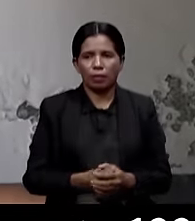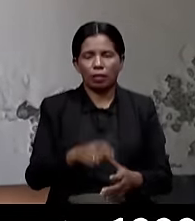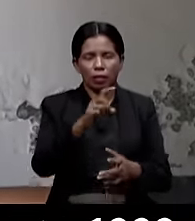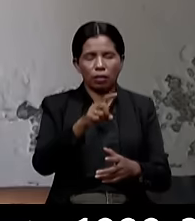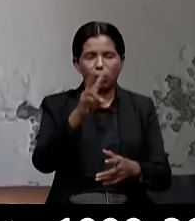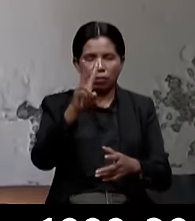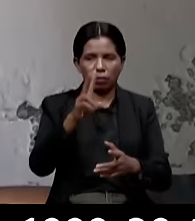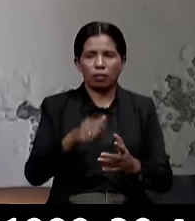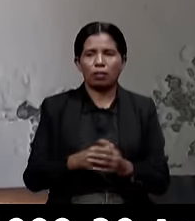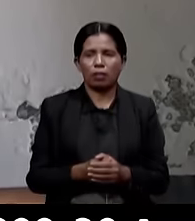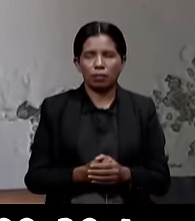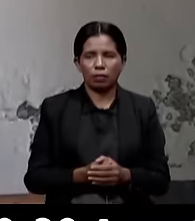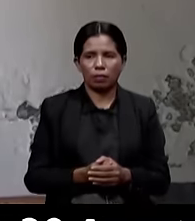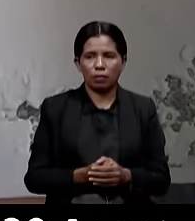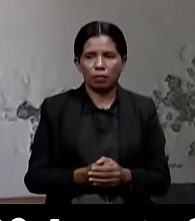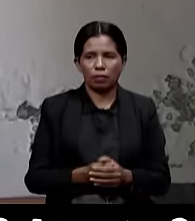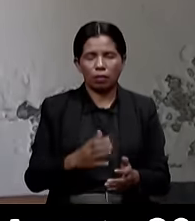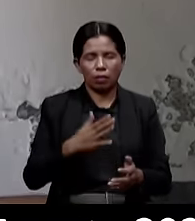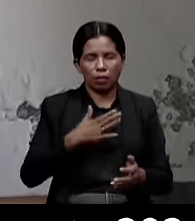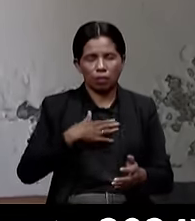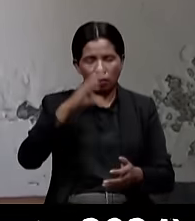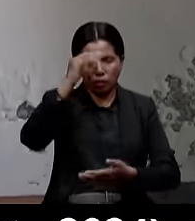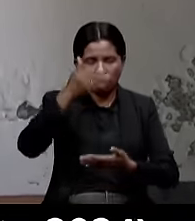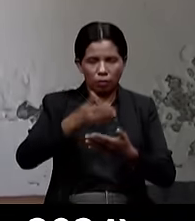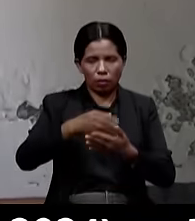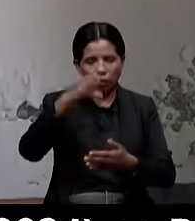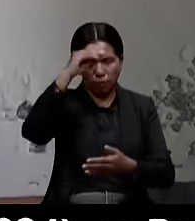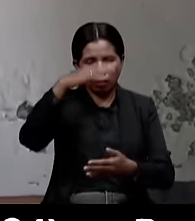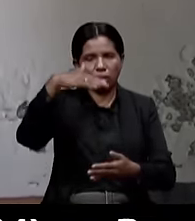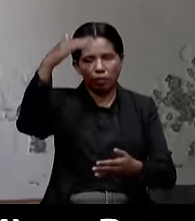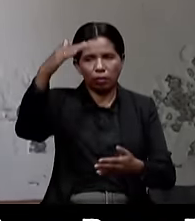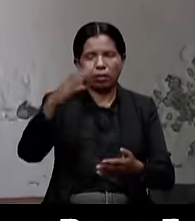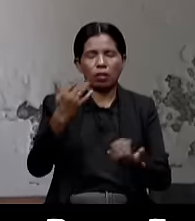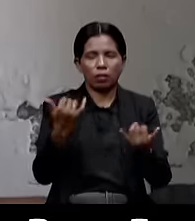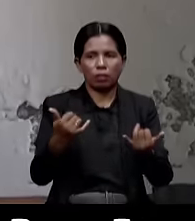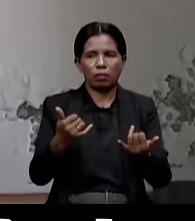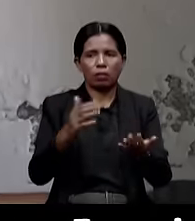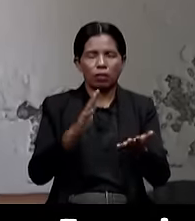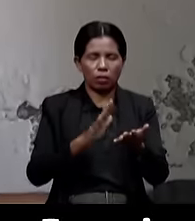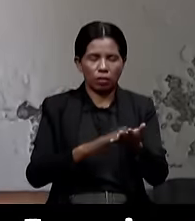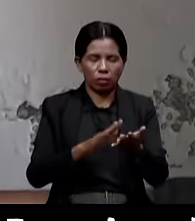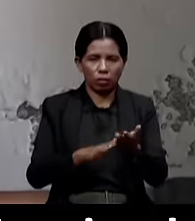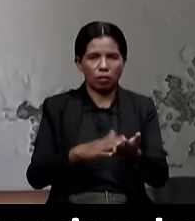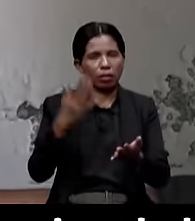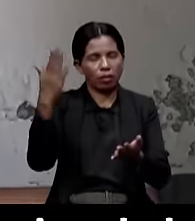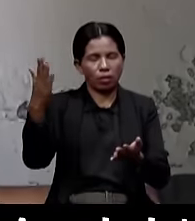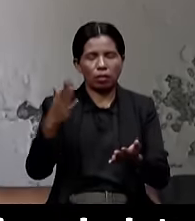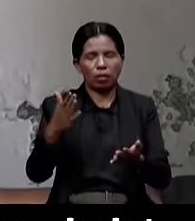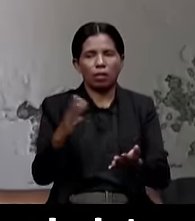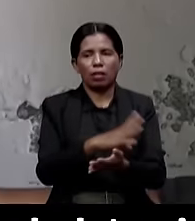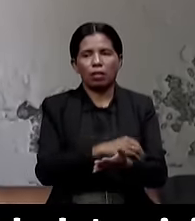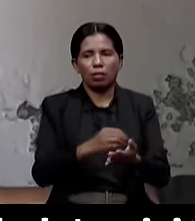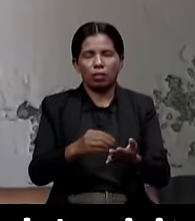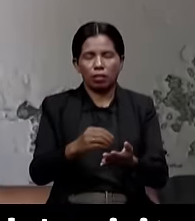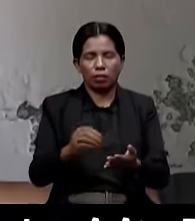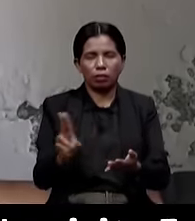ditmus. Aunia mane botne iha awara estajin hele iha raiku tu ne kuisi de kik ne mus. Iha